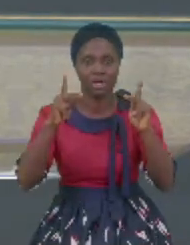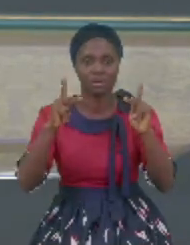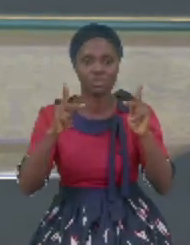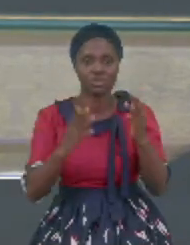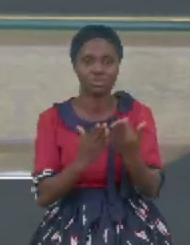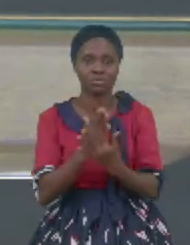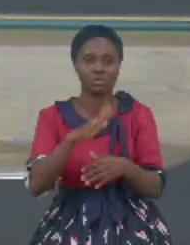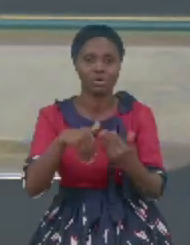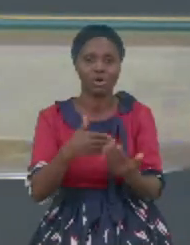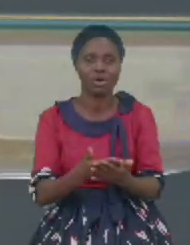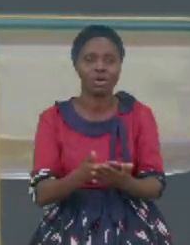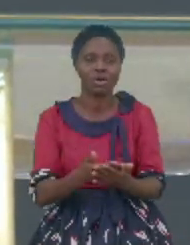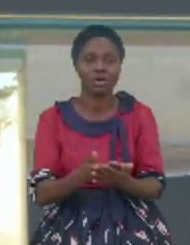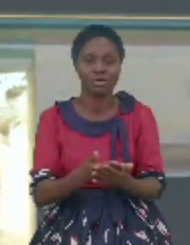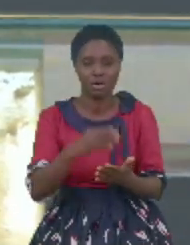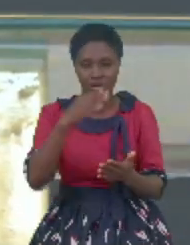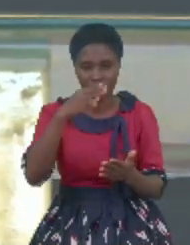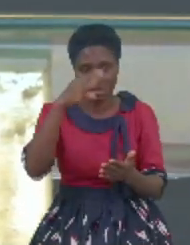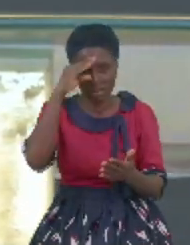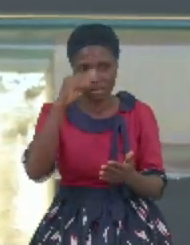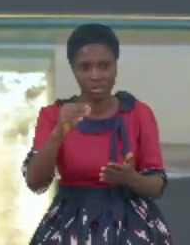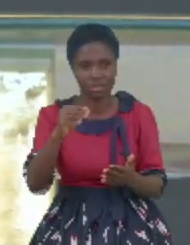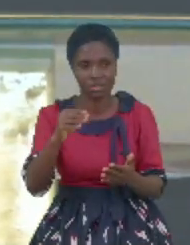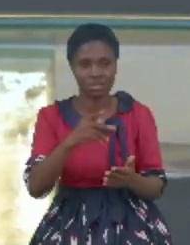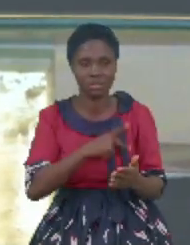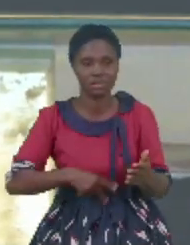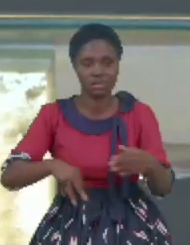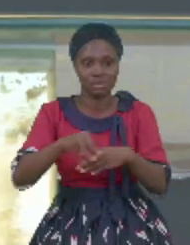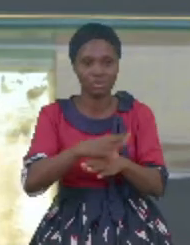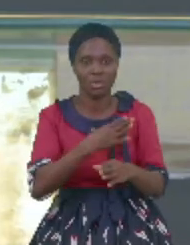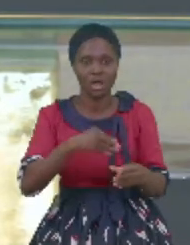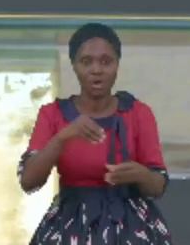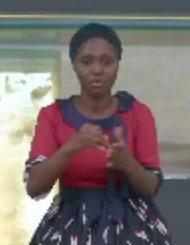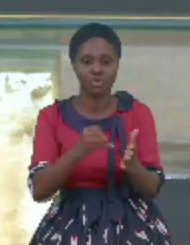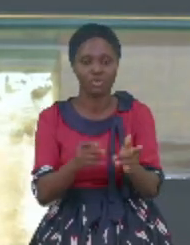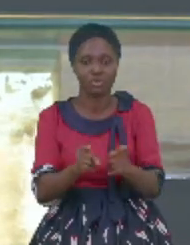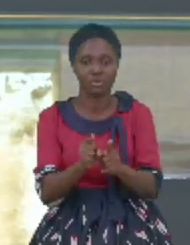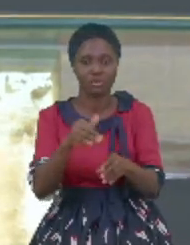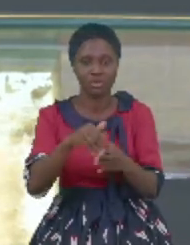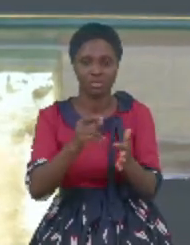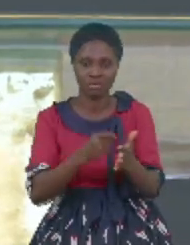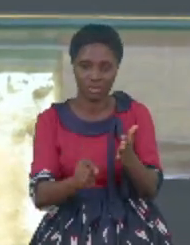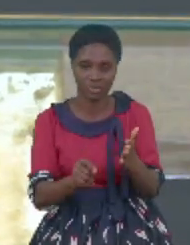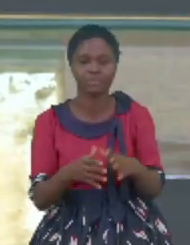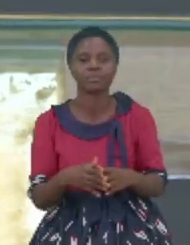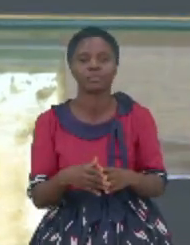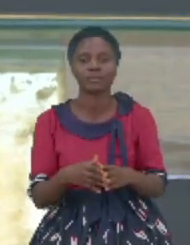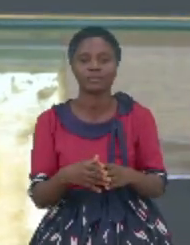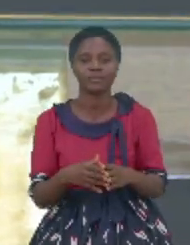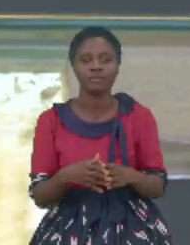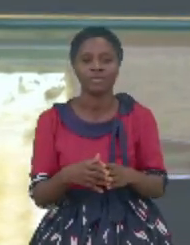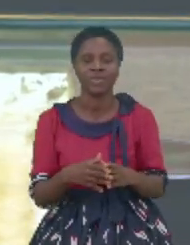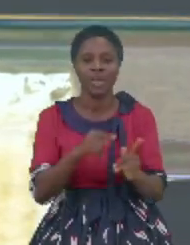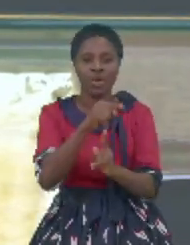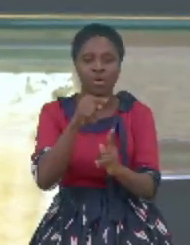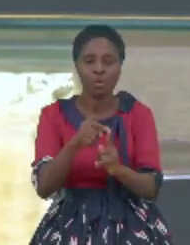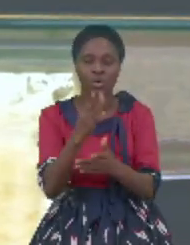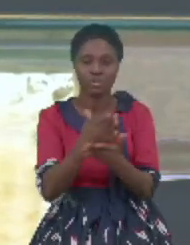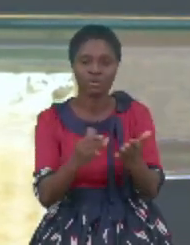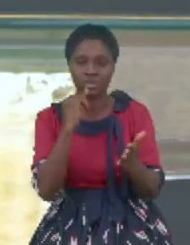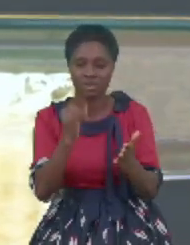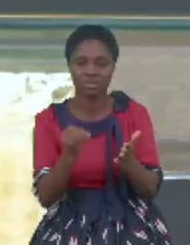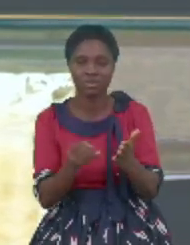Et pourrez-vous savoir que quand on lit la parole de Dieu, parfois, lorsque quelque chose est répété à maintes reprises,